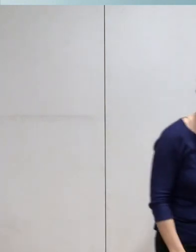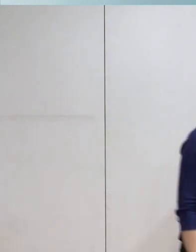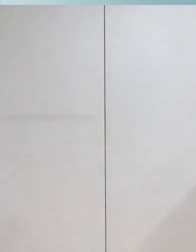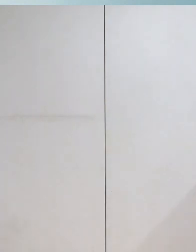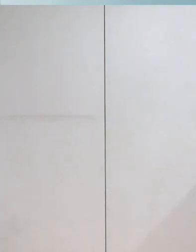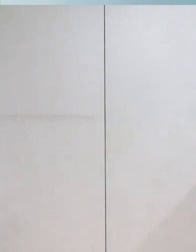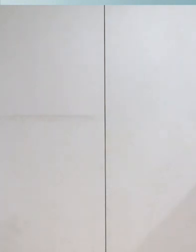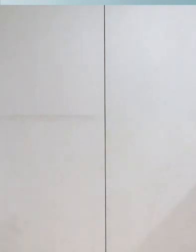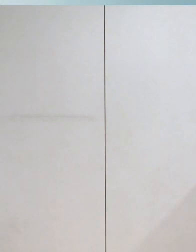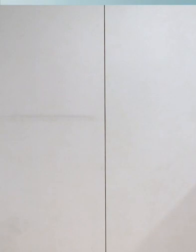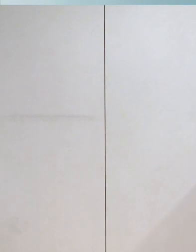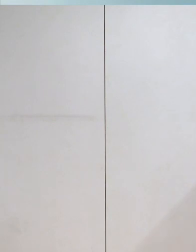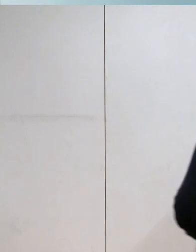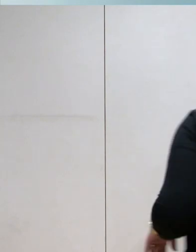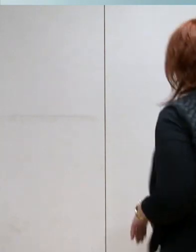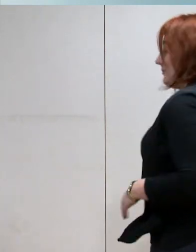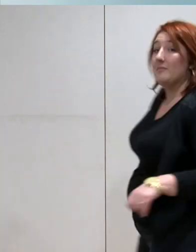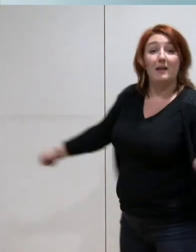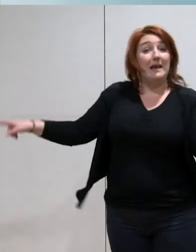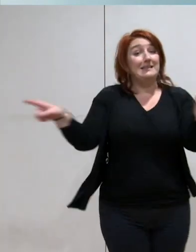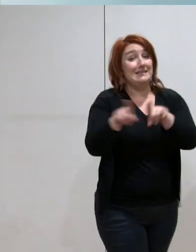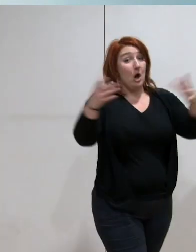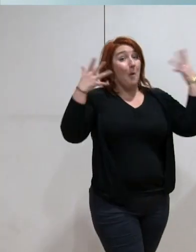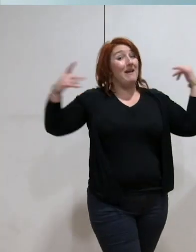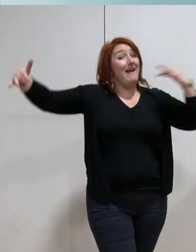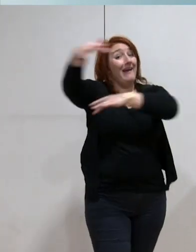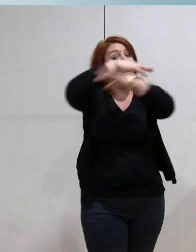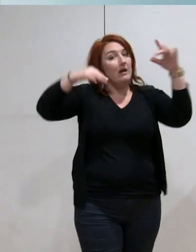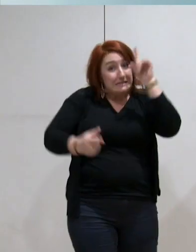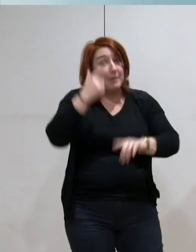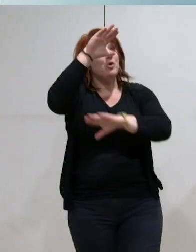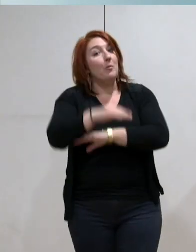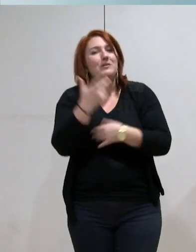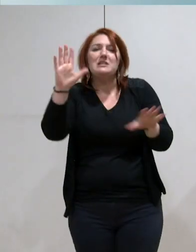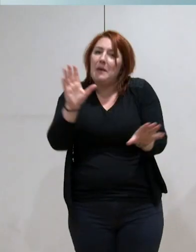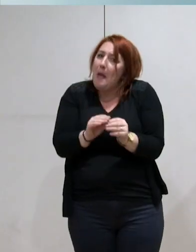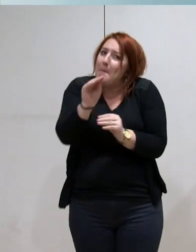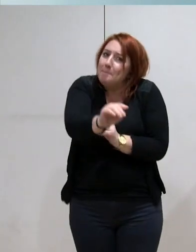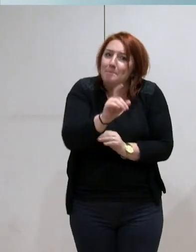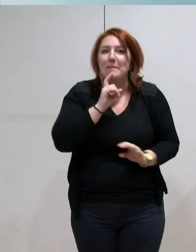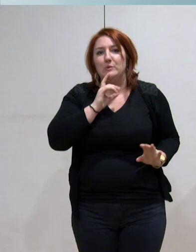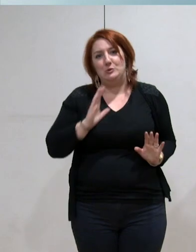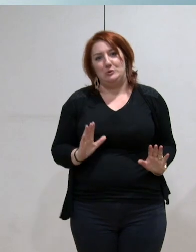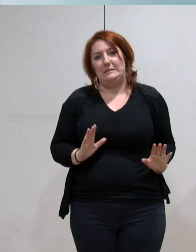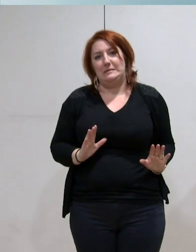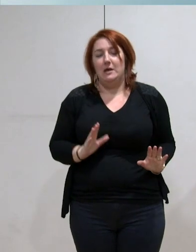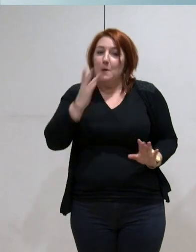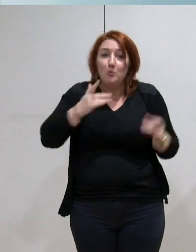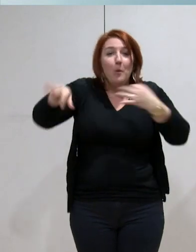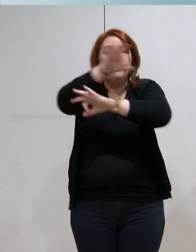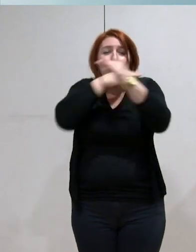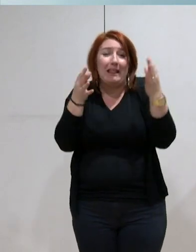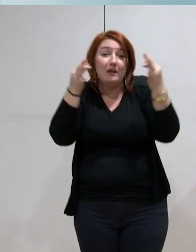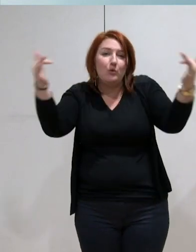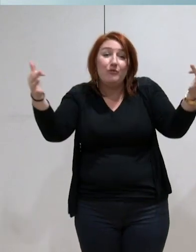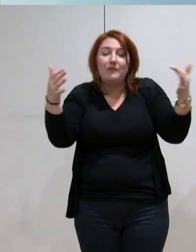l'air hein c'est il faut protéger l'air mais pas tout de suite là il faut continuer à respirer un peu des particules fines ou il faut protéger le commerce de